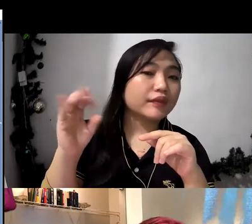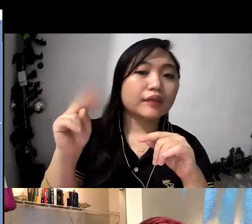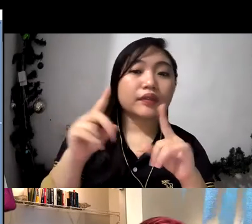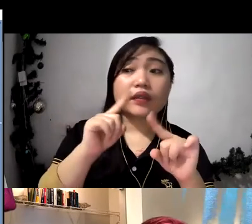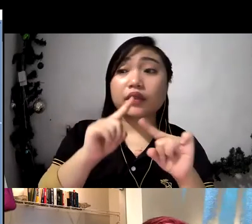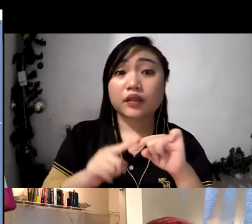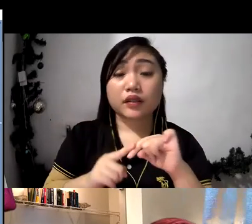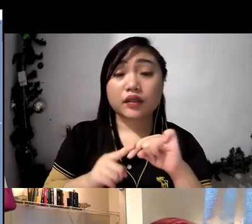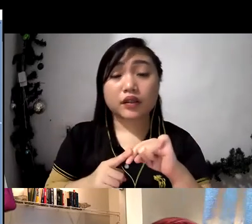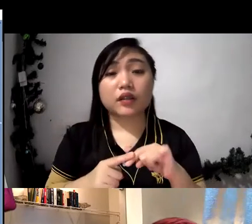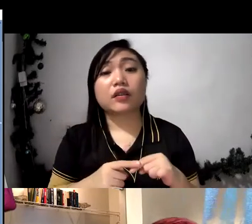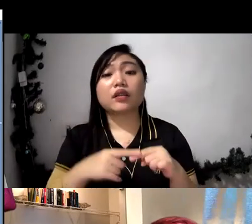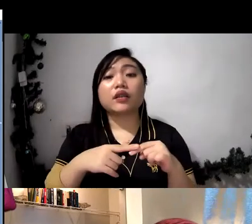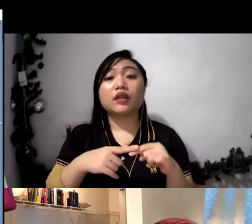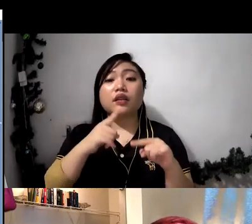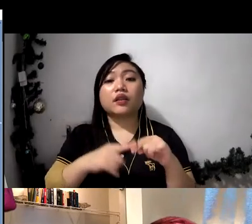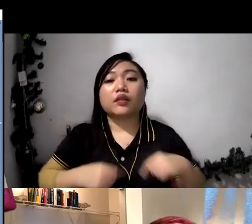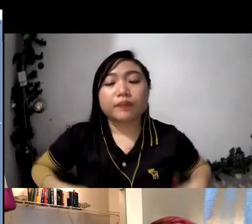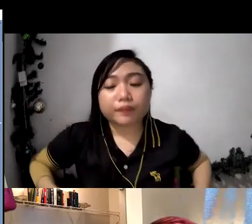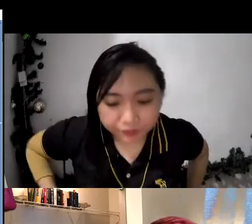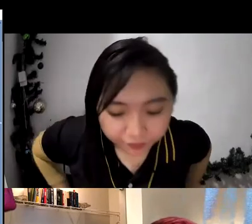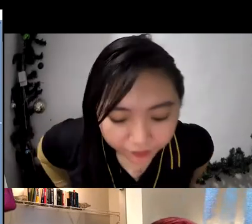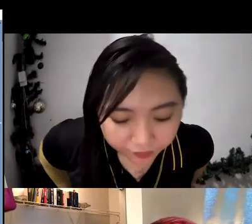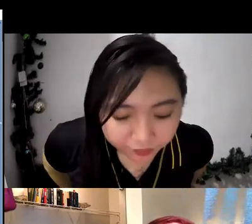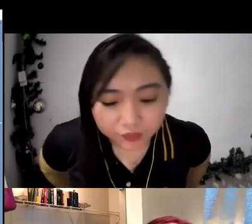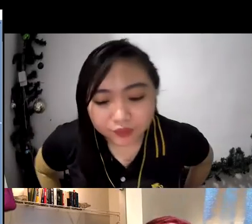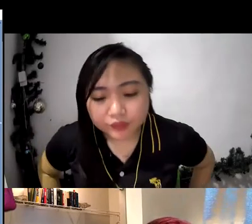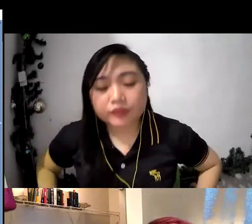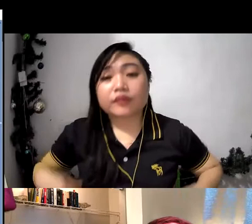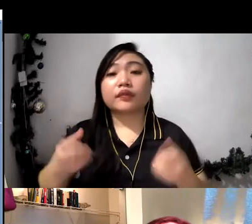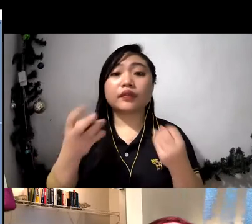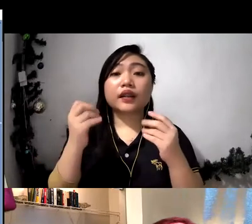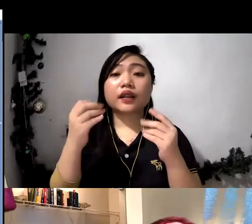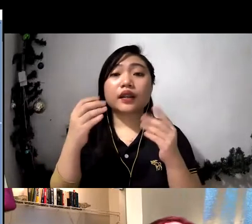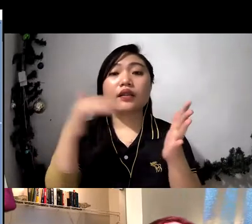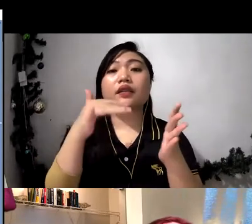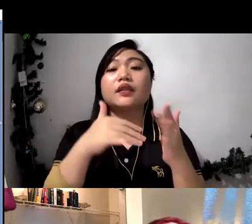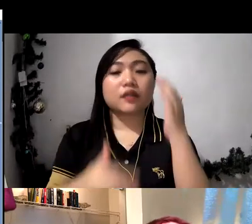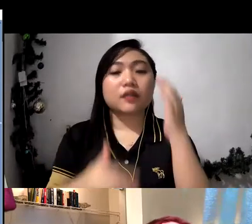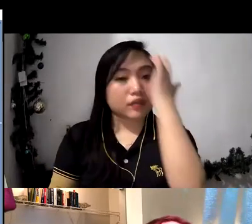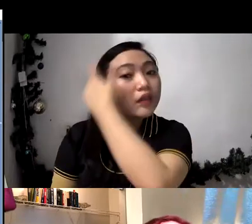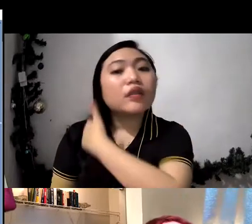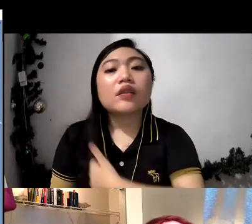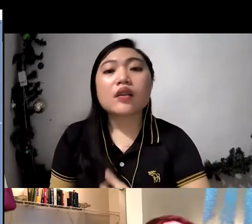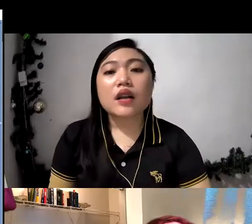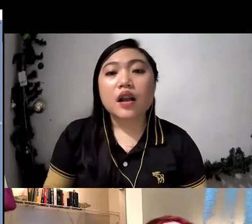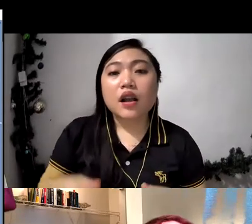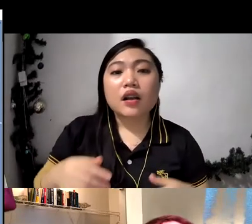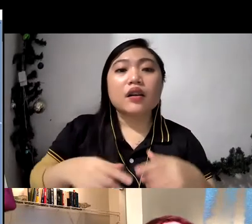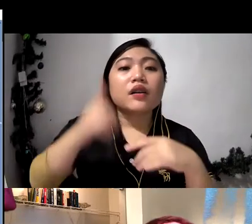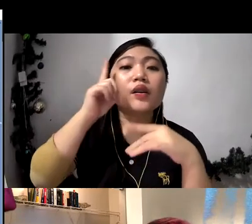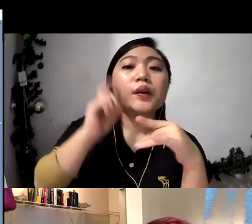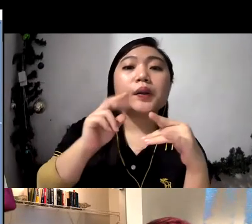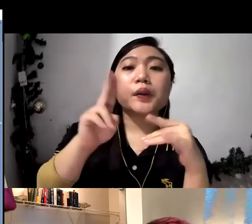no, and according to many studies, no, mga nasa library po kayo, pwede niyo basahin ito, no, yung sexual orientation ng